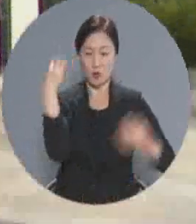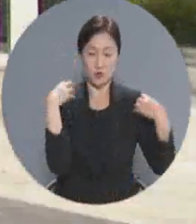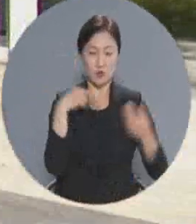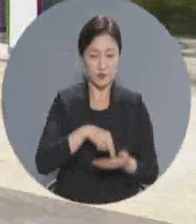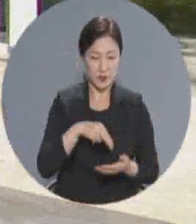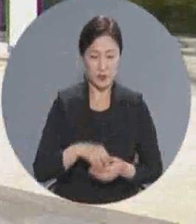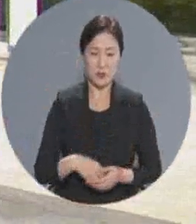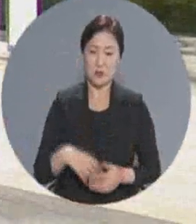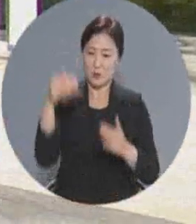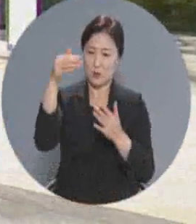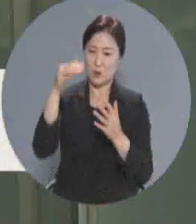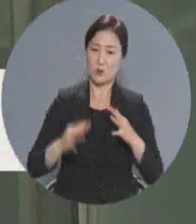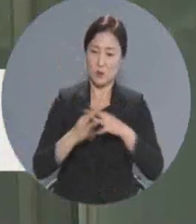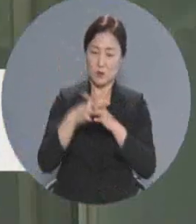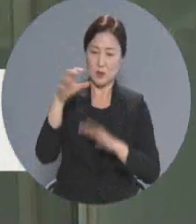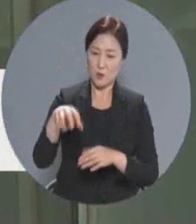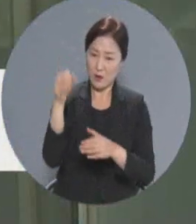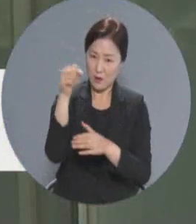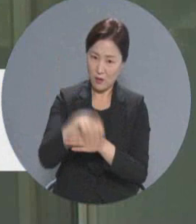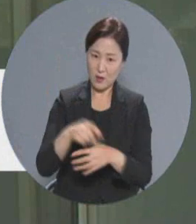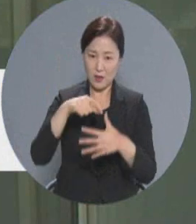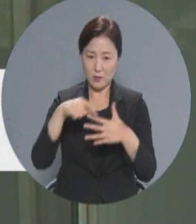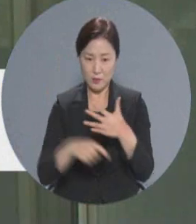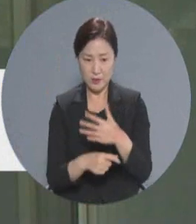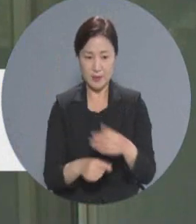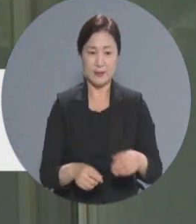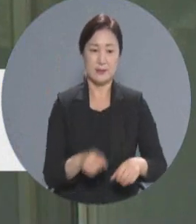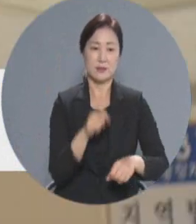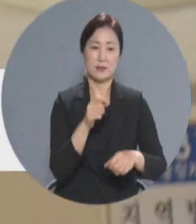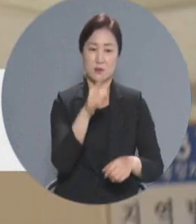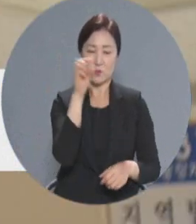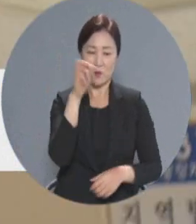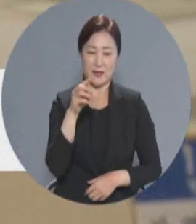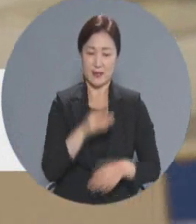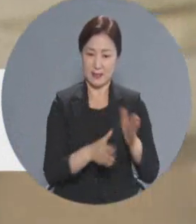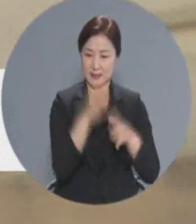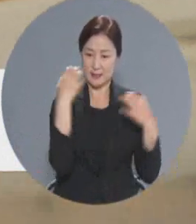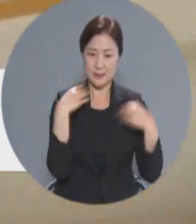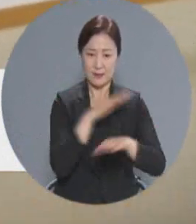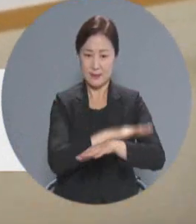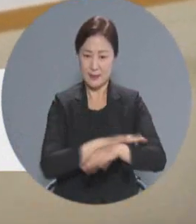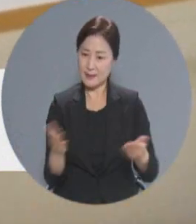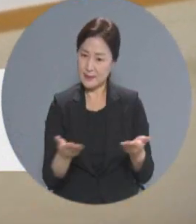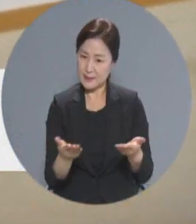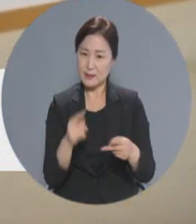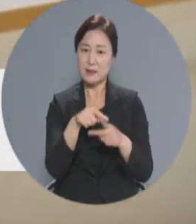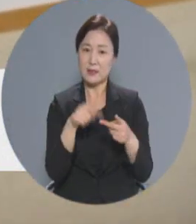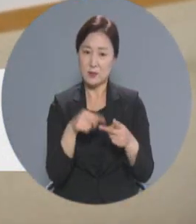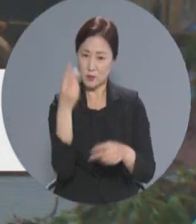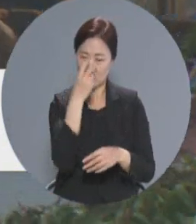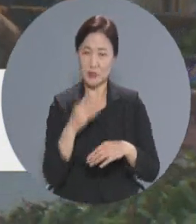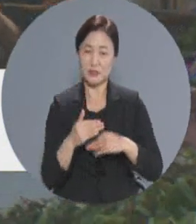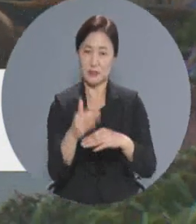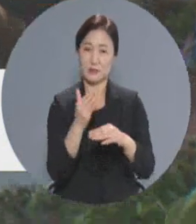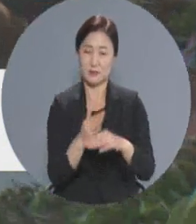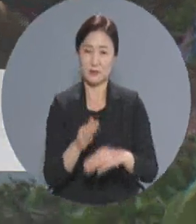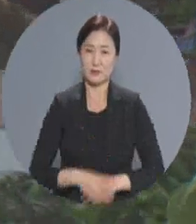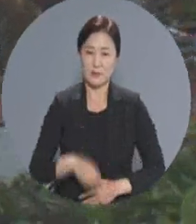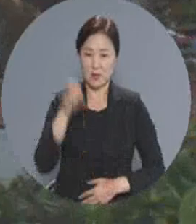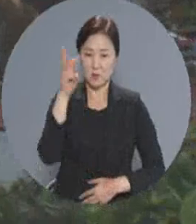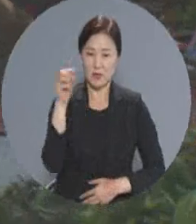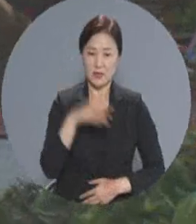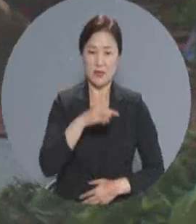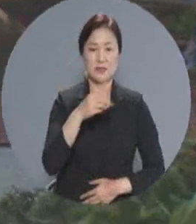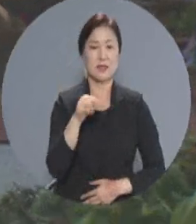공사 현장의 인허가와 광양시의 민원 대응이 적절했는지 여부에 대한 조사에 착수했습니다. 광양